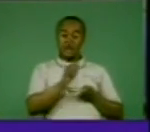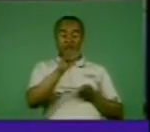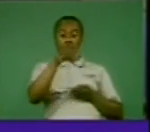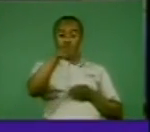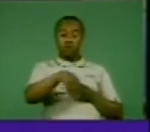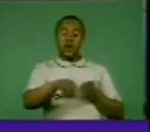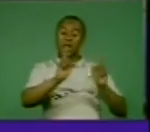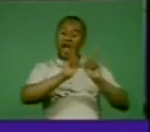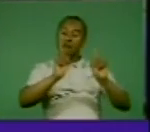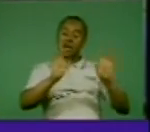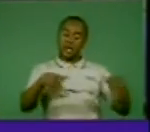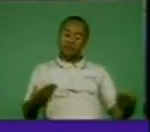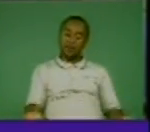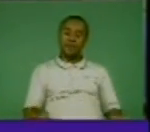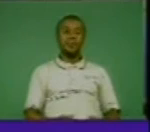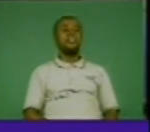hapana.